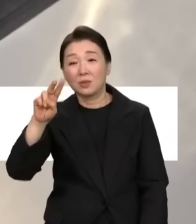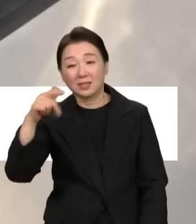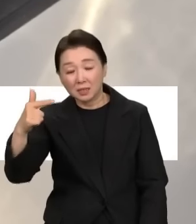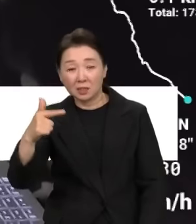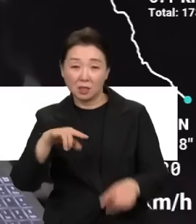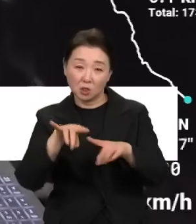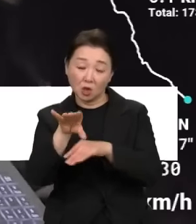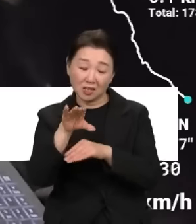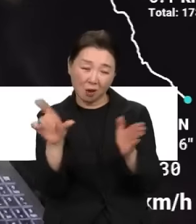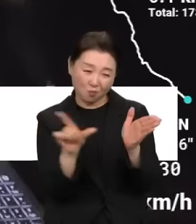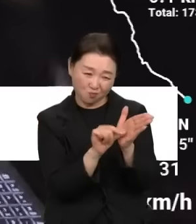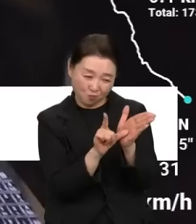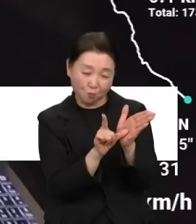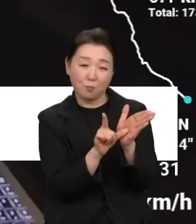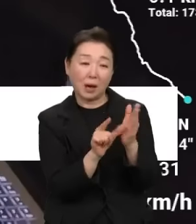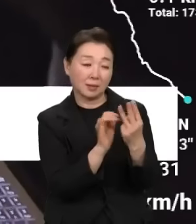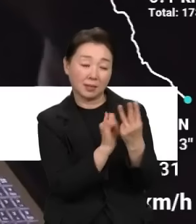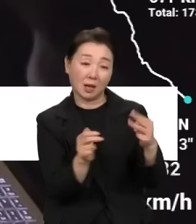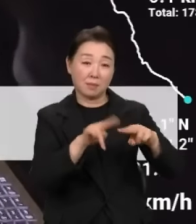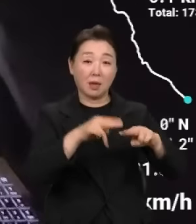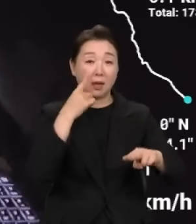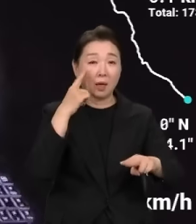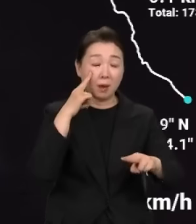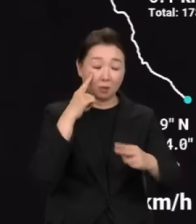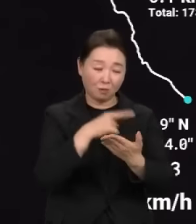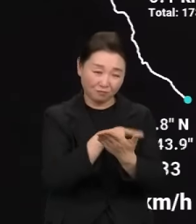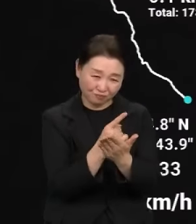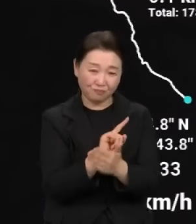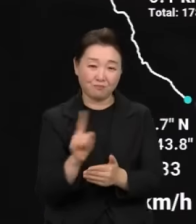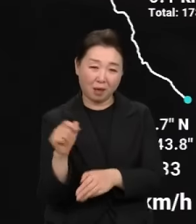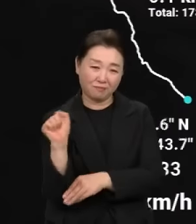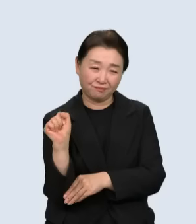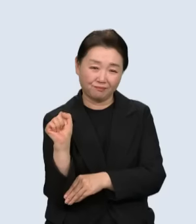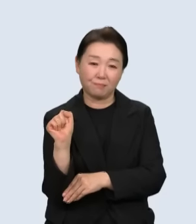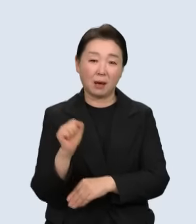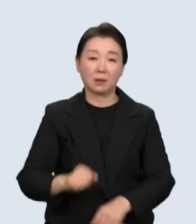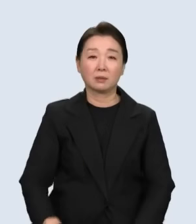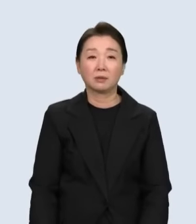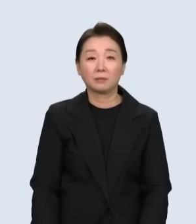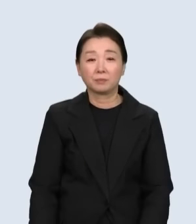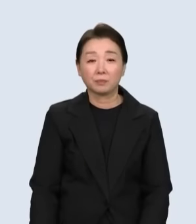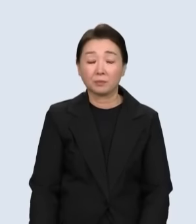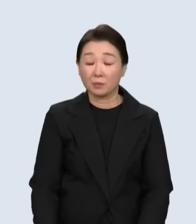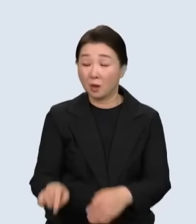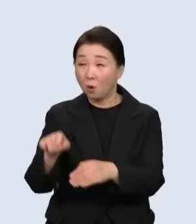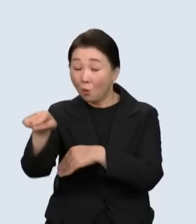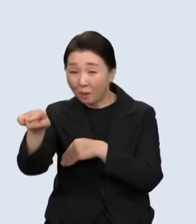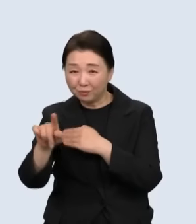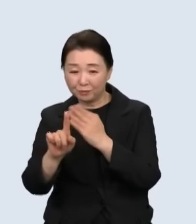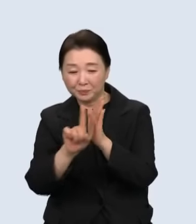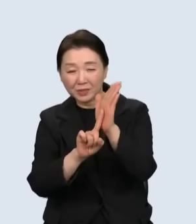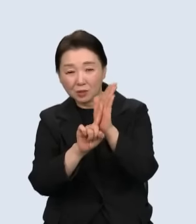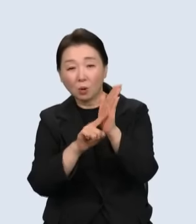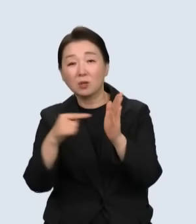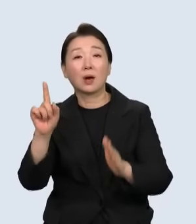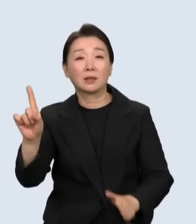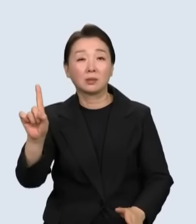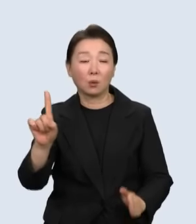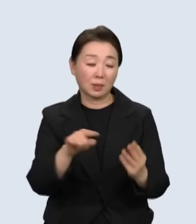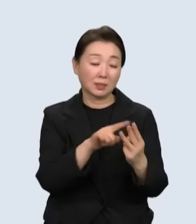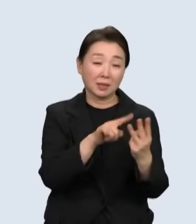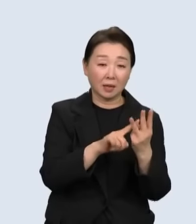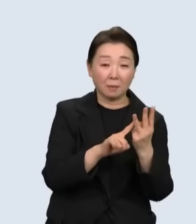3대를 완충하고 3명이 탔을 때를 가정해 시속 100km로 달렸습니다. 외부 기온이 영하 1도일 때 3개 차종 모두